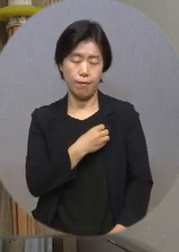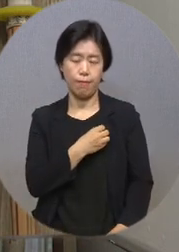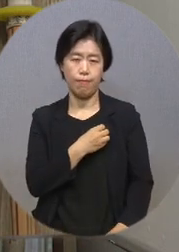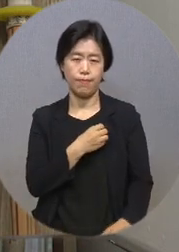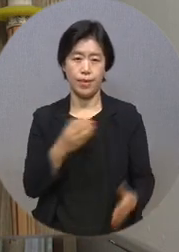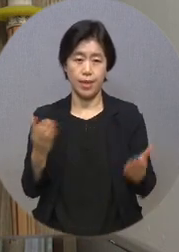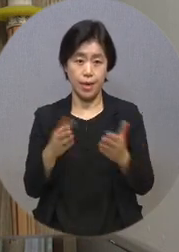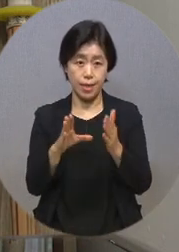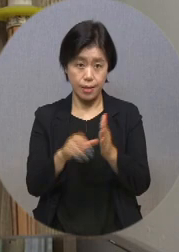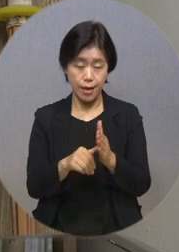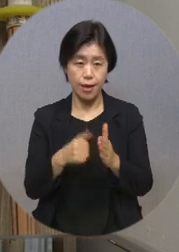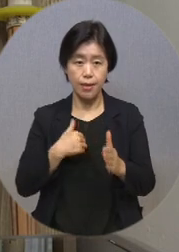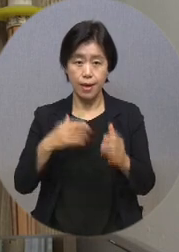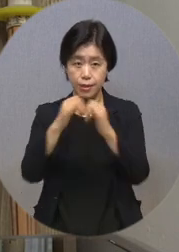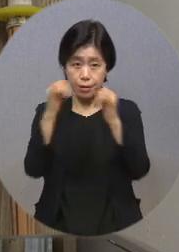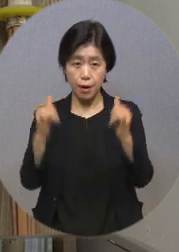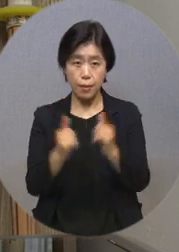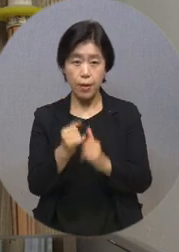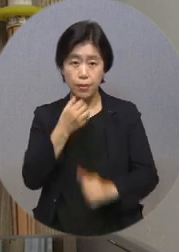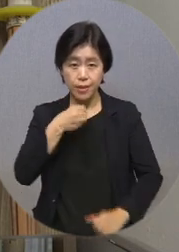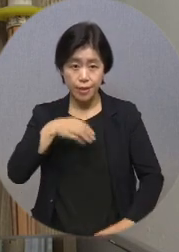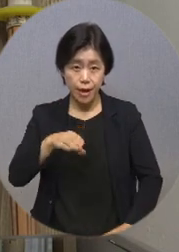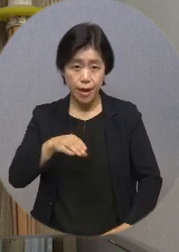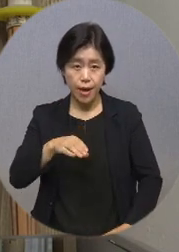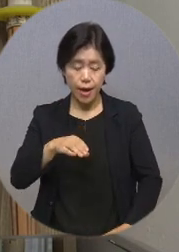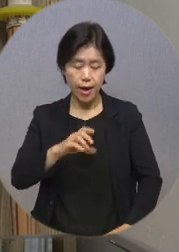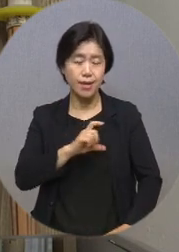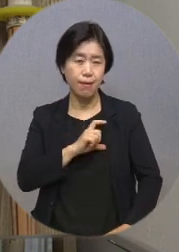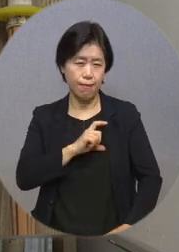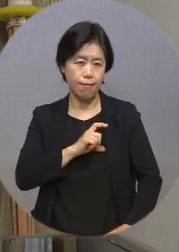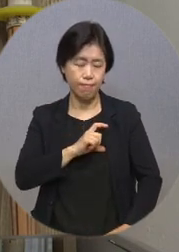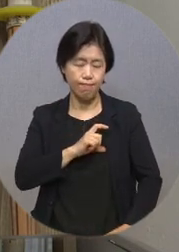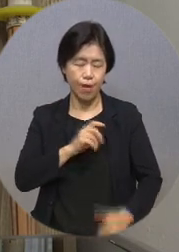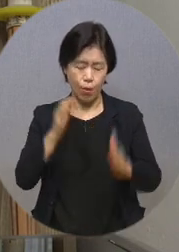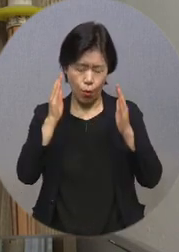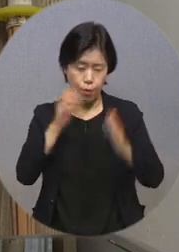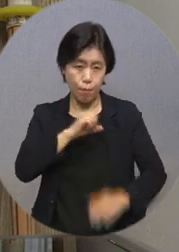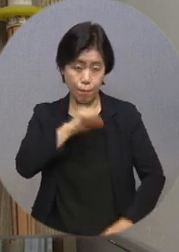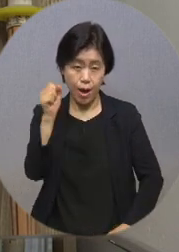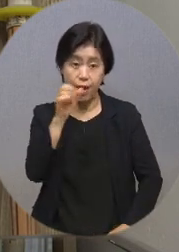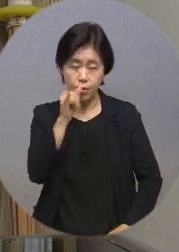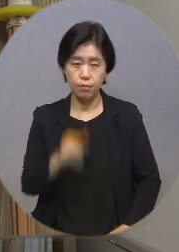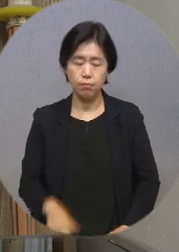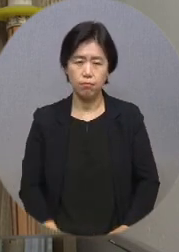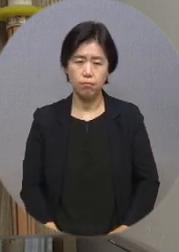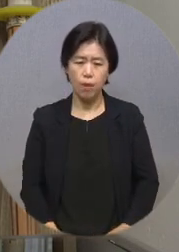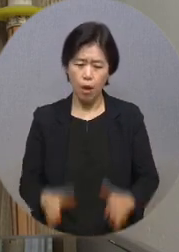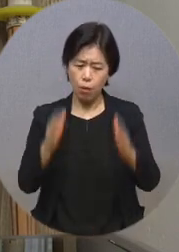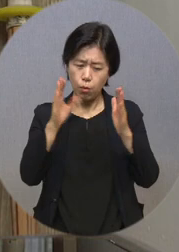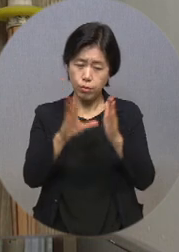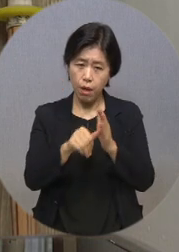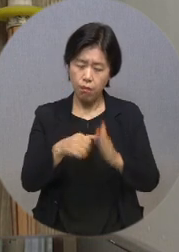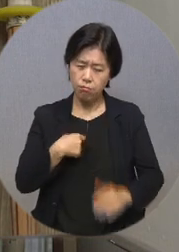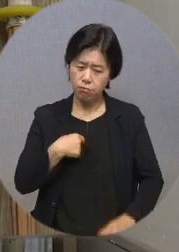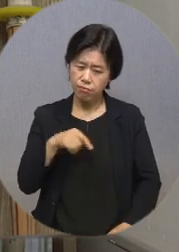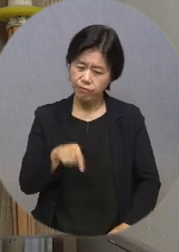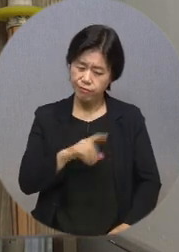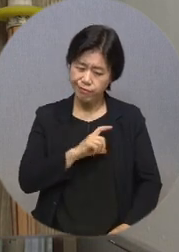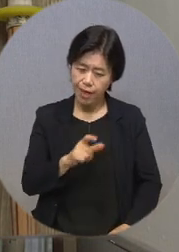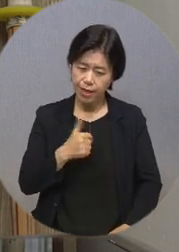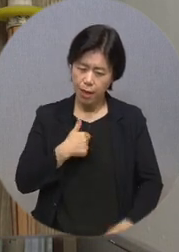사회복지사 자격증을 취득을 하면서 물론 그 당시에는 제가 이 사회복지사 자격증이 나에게 무슨 필요가 있을까라는